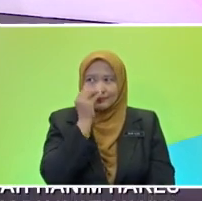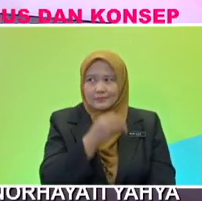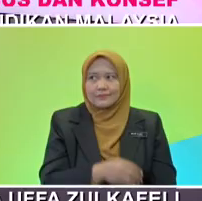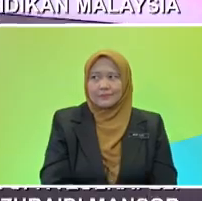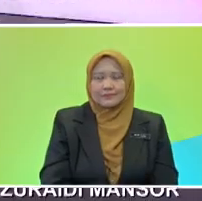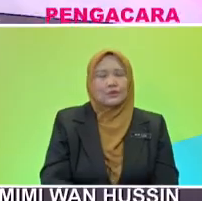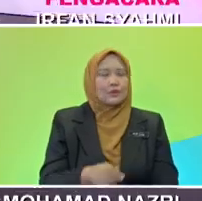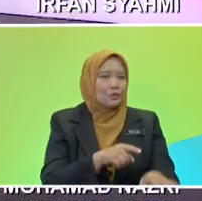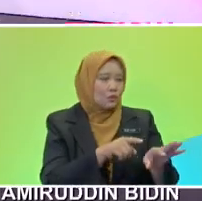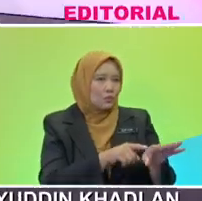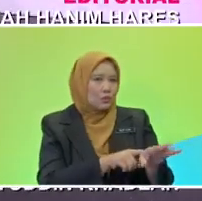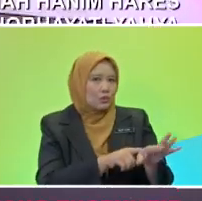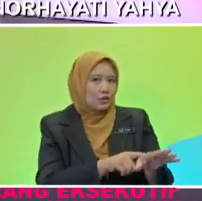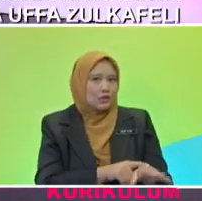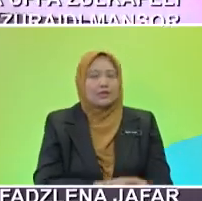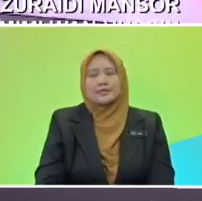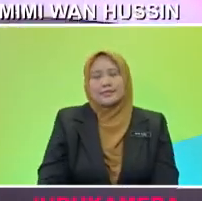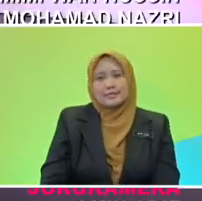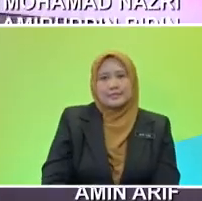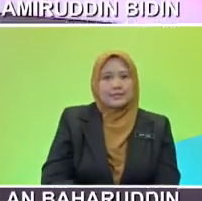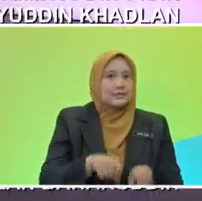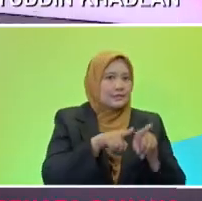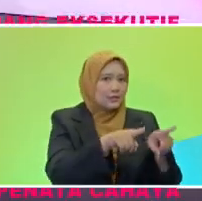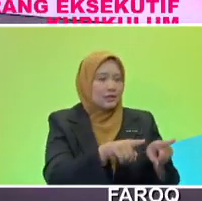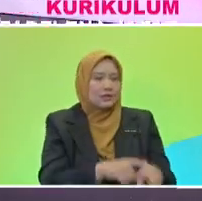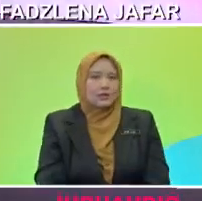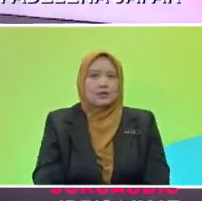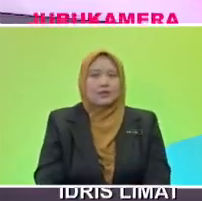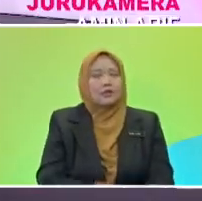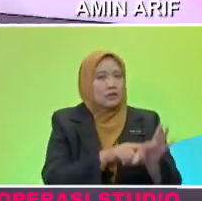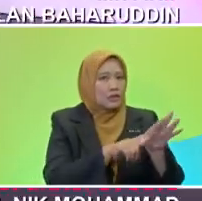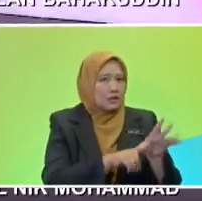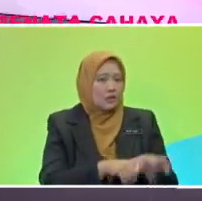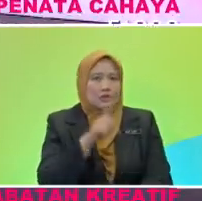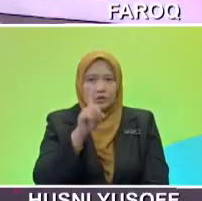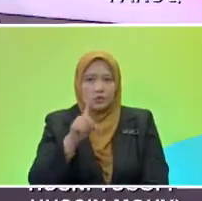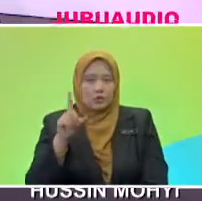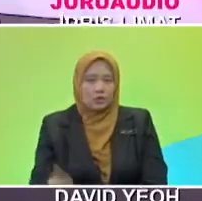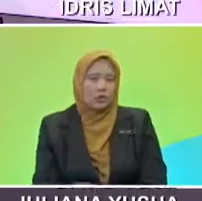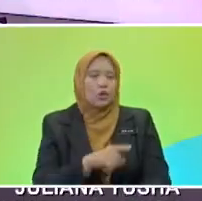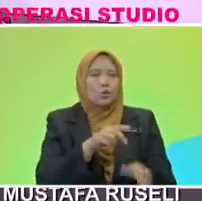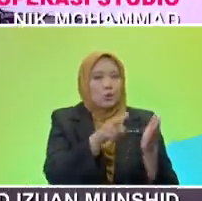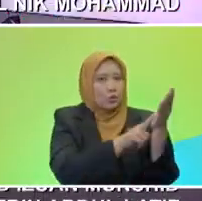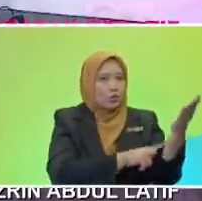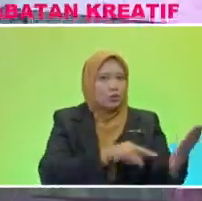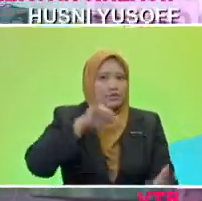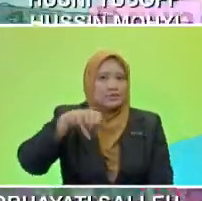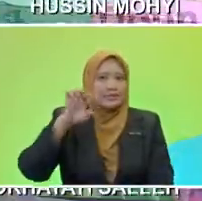uratnya selari daun kuntum kuntum uratnya gejala pokok-pokok